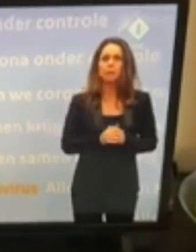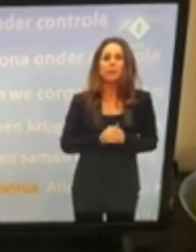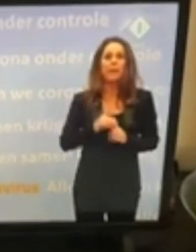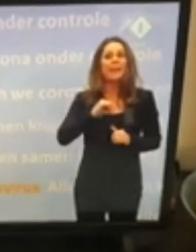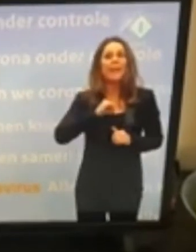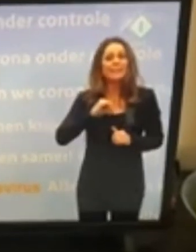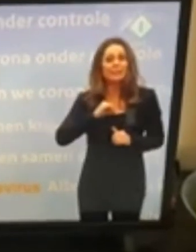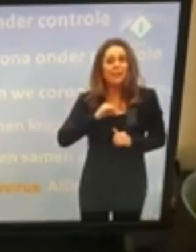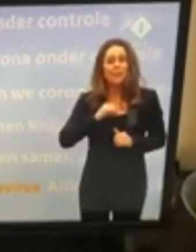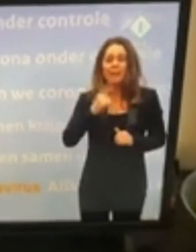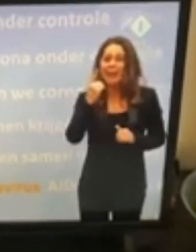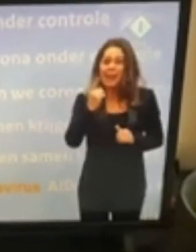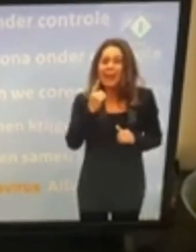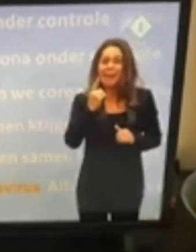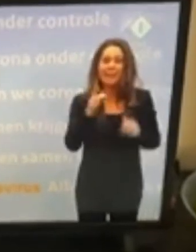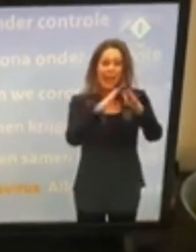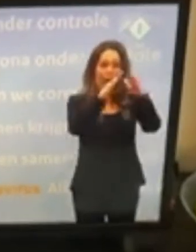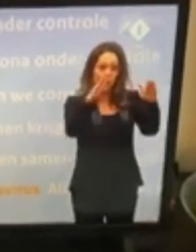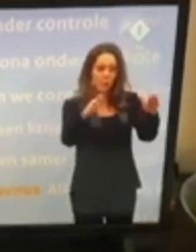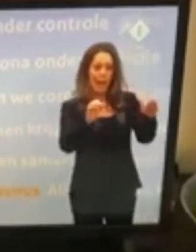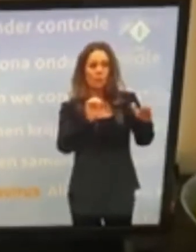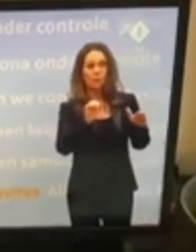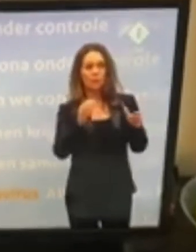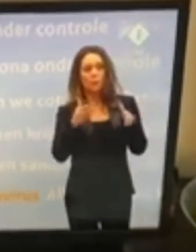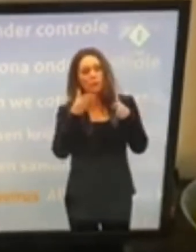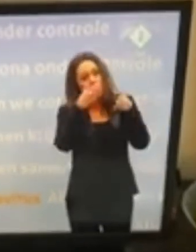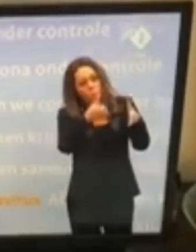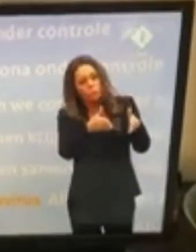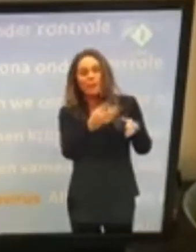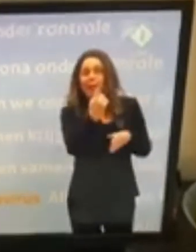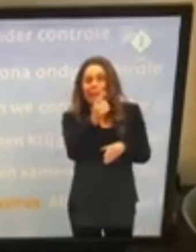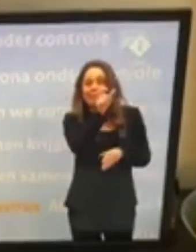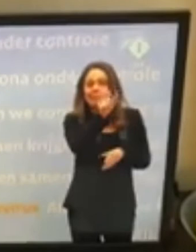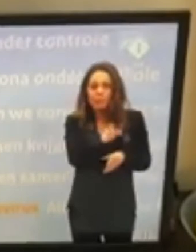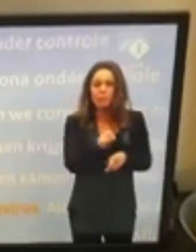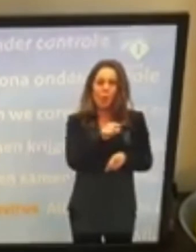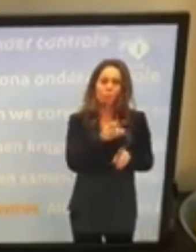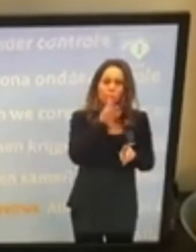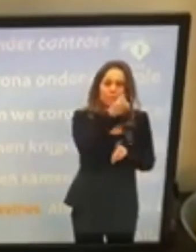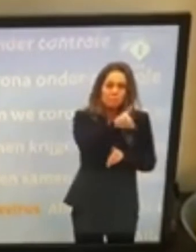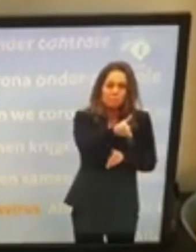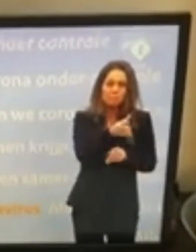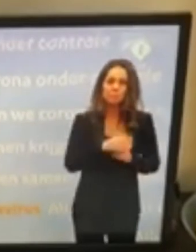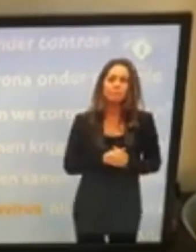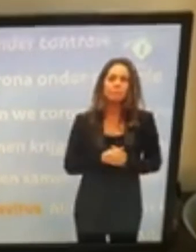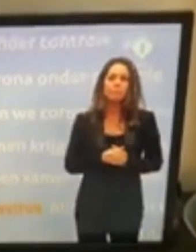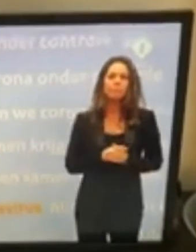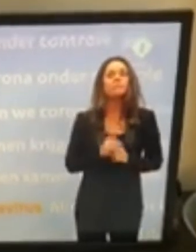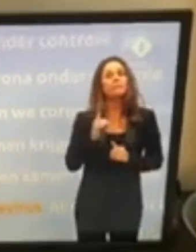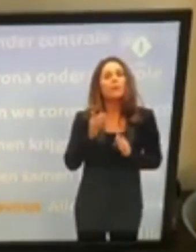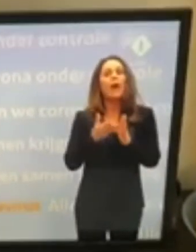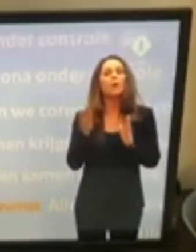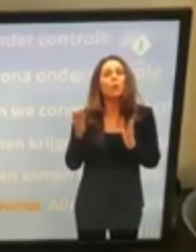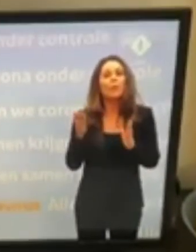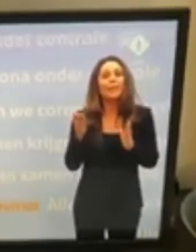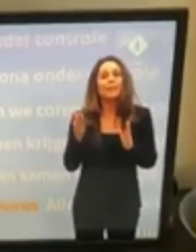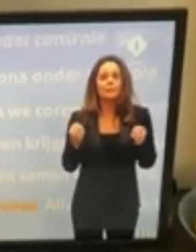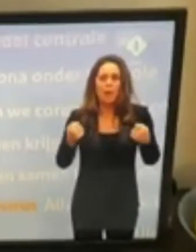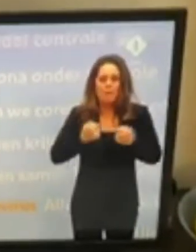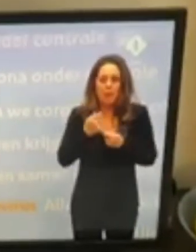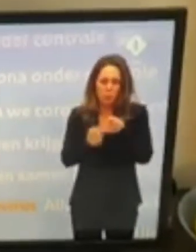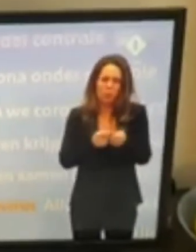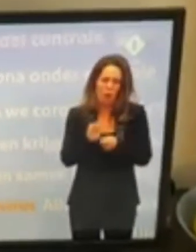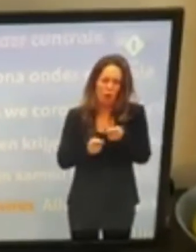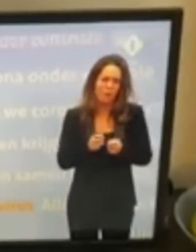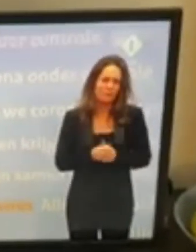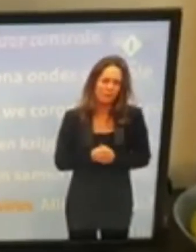dan 1 ander huishouden op bezoek. Met ook hier als belangrijkste uitzondering mantelzorgers. Als het nodig